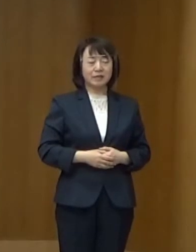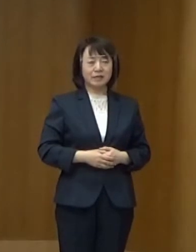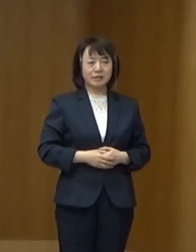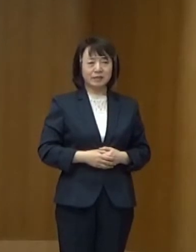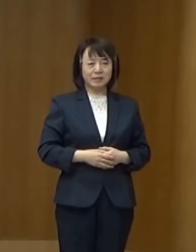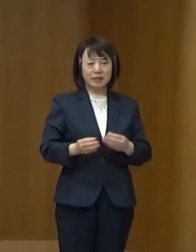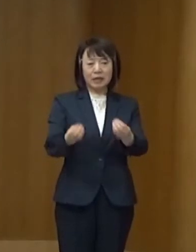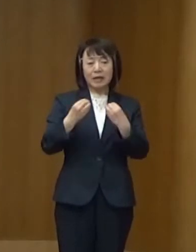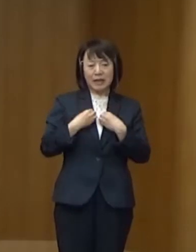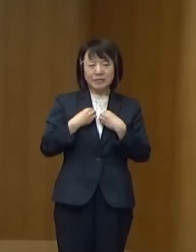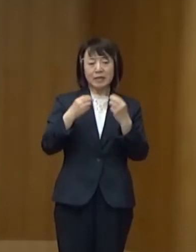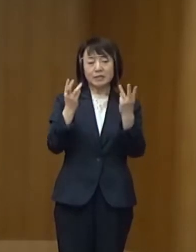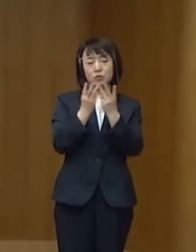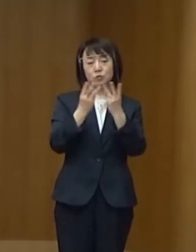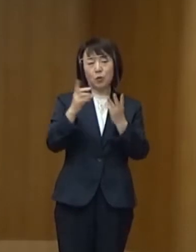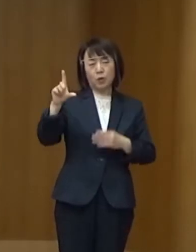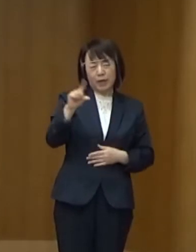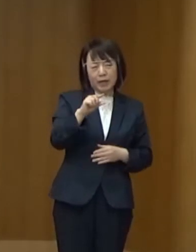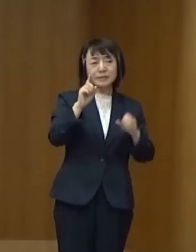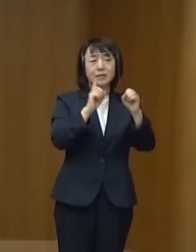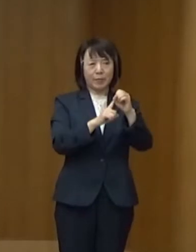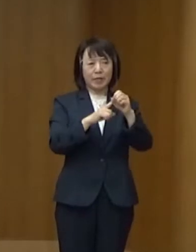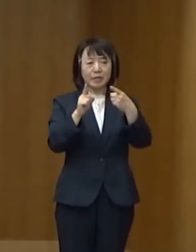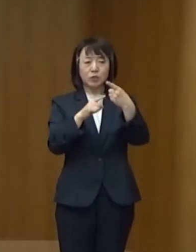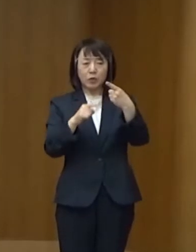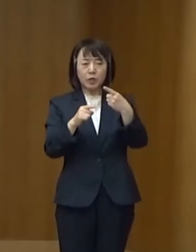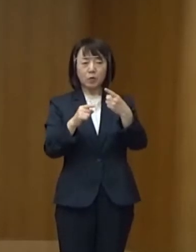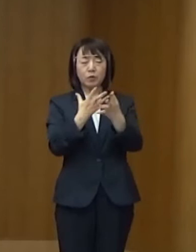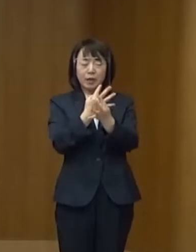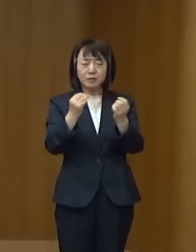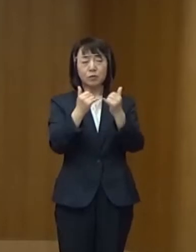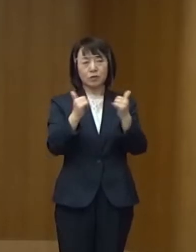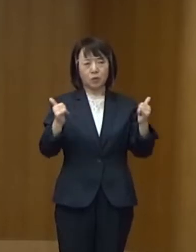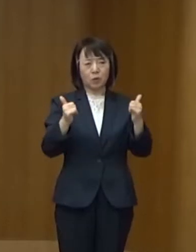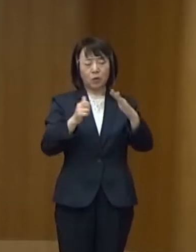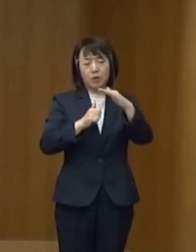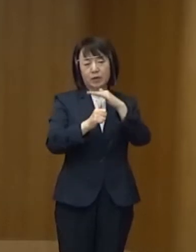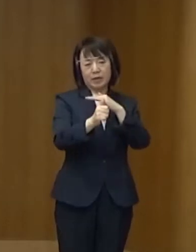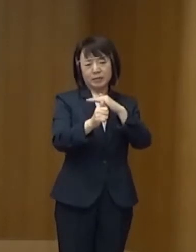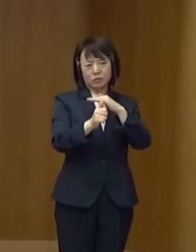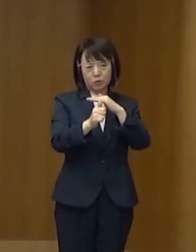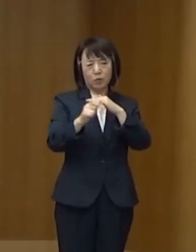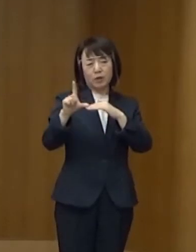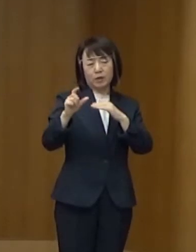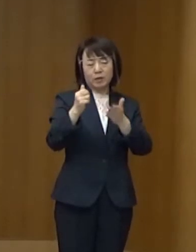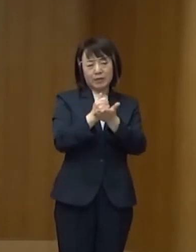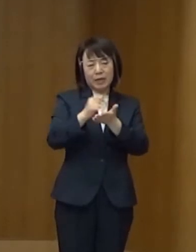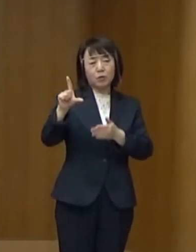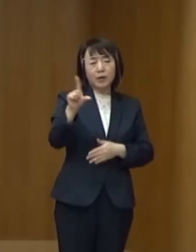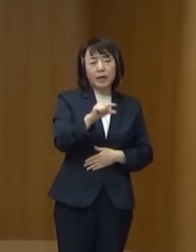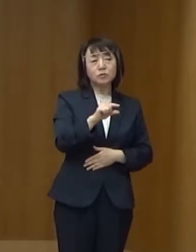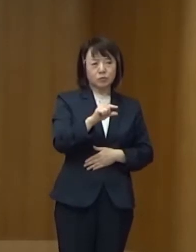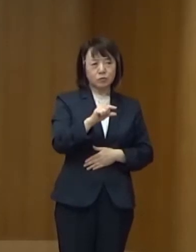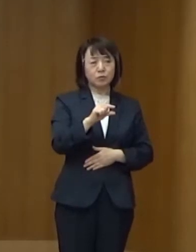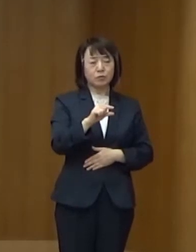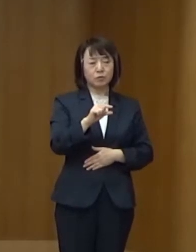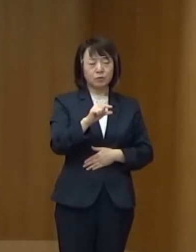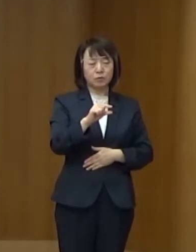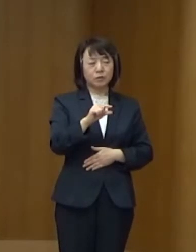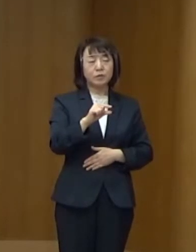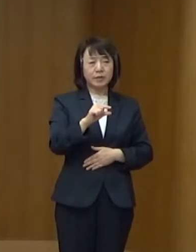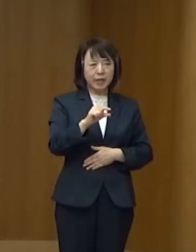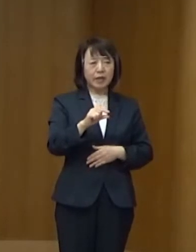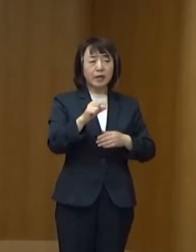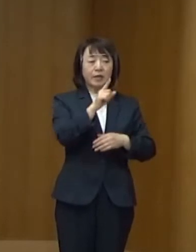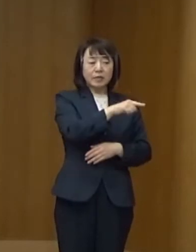に転じさせていくためには、お一人でも多くの方に外出を減らしていただく、外出を減らしていただき、